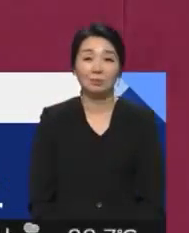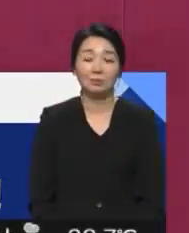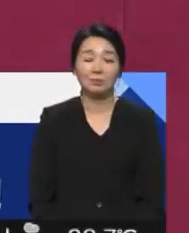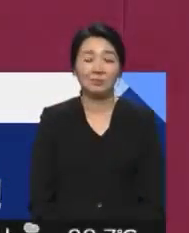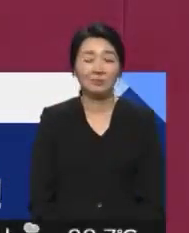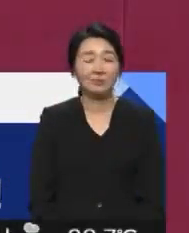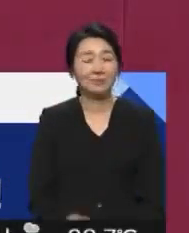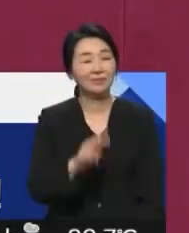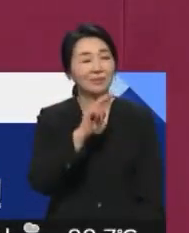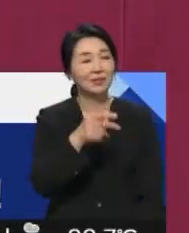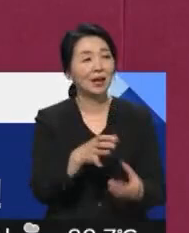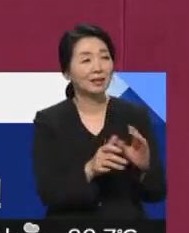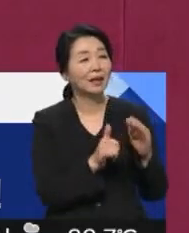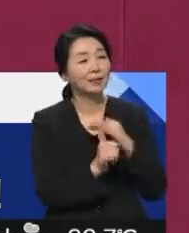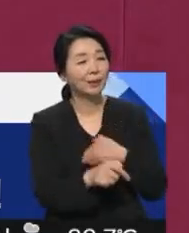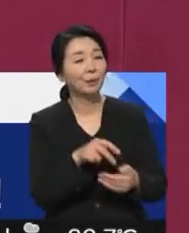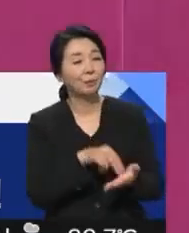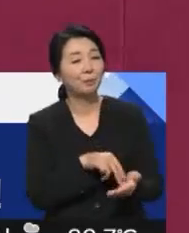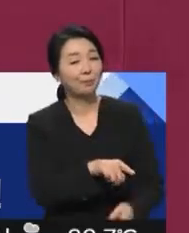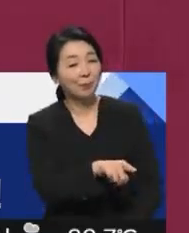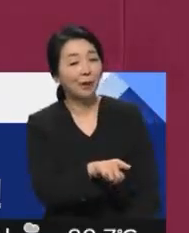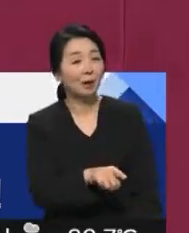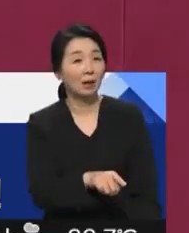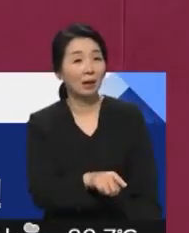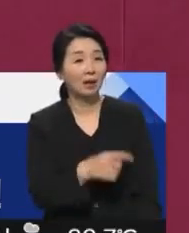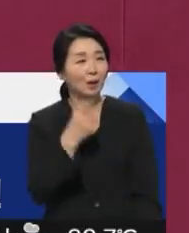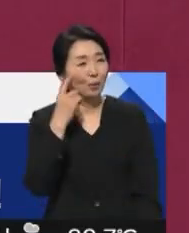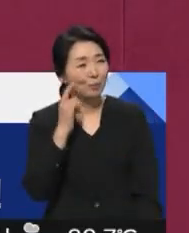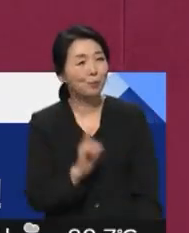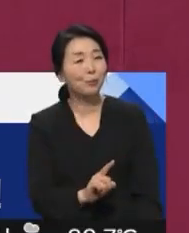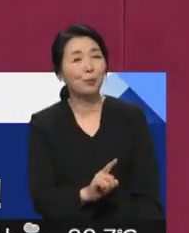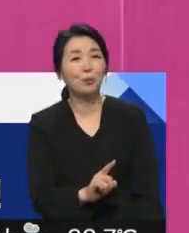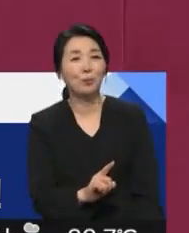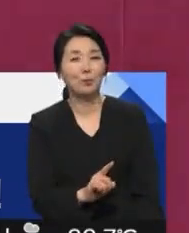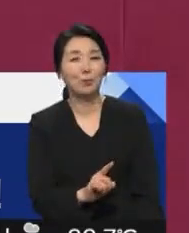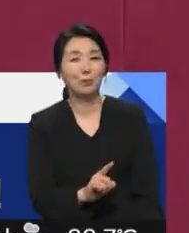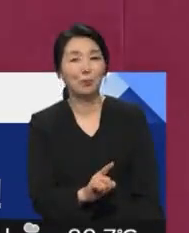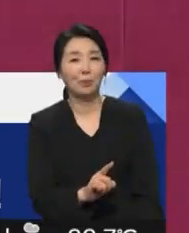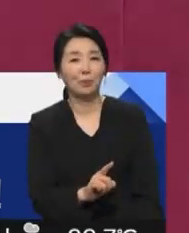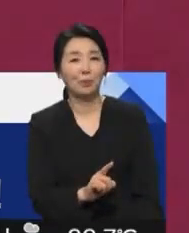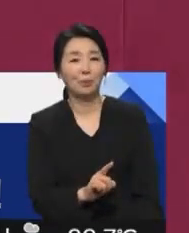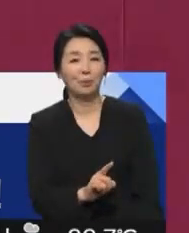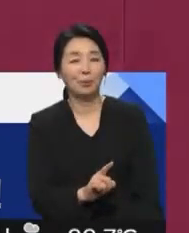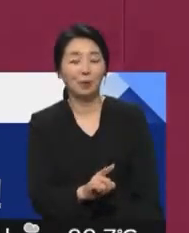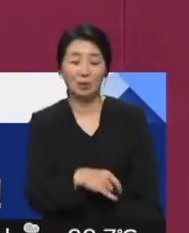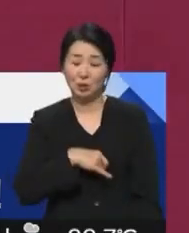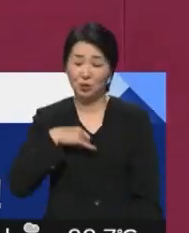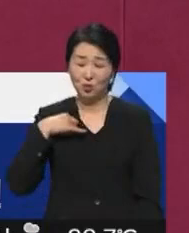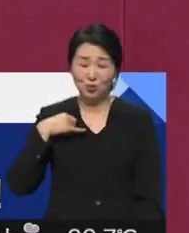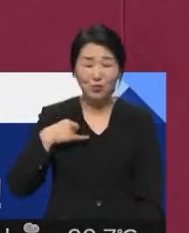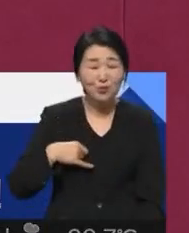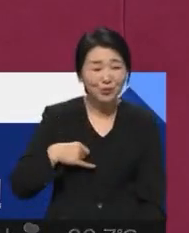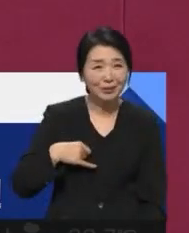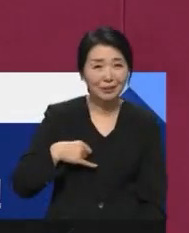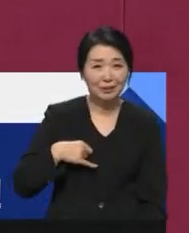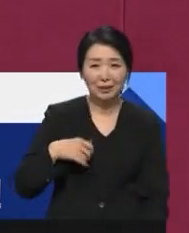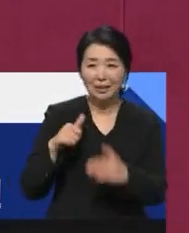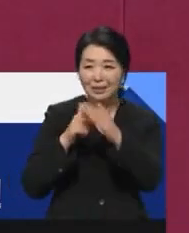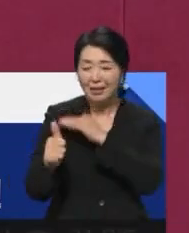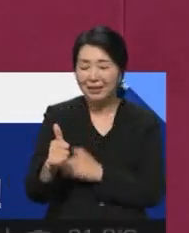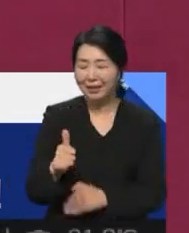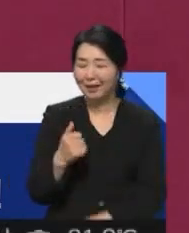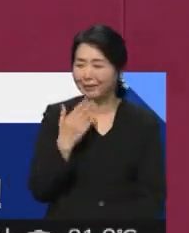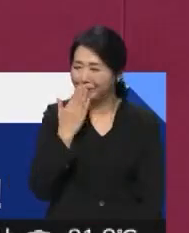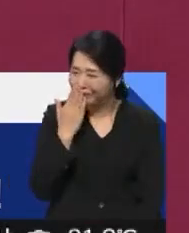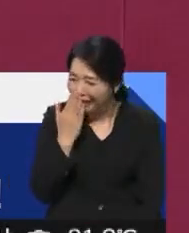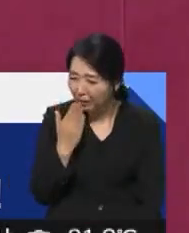야당 대표라는 분이 아무리 그래도 그렇지 어떻게 중국 대사 앞에 가서 조아리고 훈계